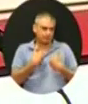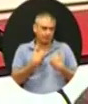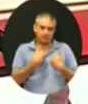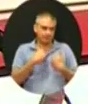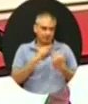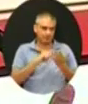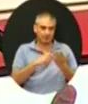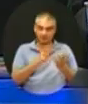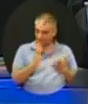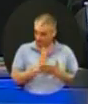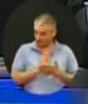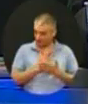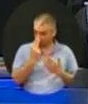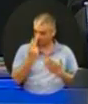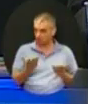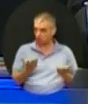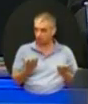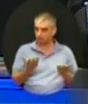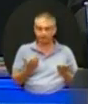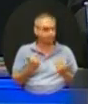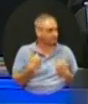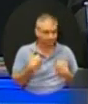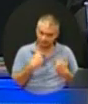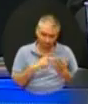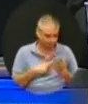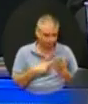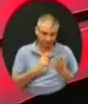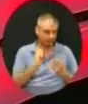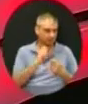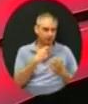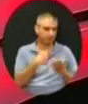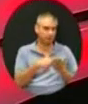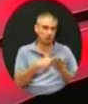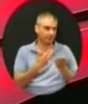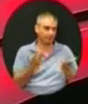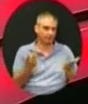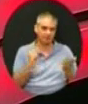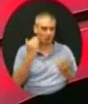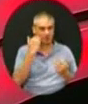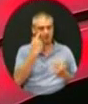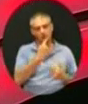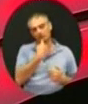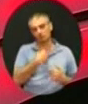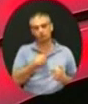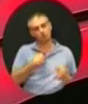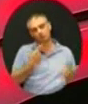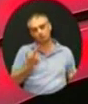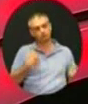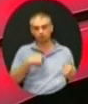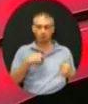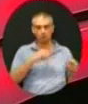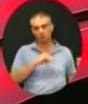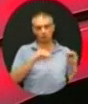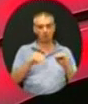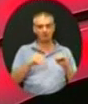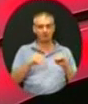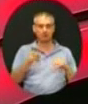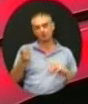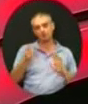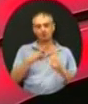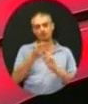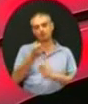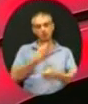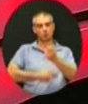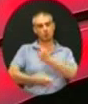לא מתכוונים את אנחנו לא מתכוונים לשלם עלזה מחירים נניח זה לא שאמריקאים יבואו אלינו ויגידו אנחנו נעביר את השגרירות אתם